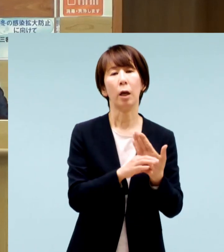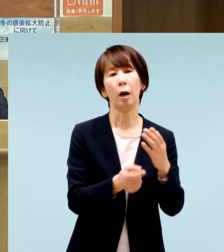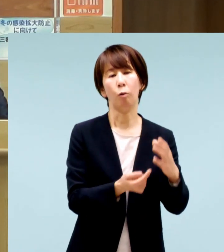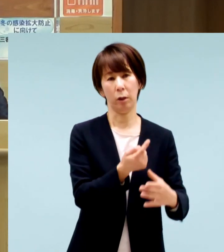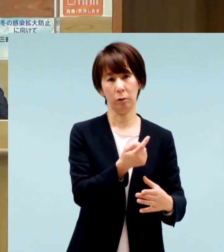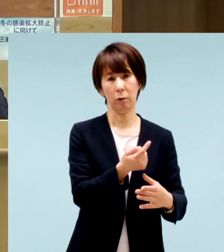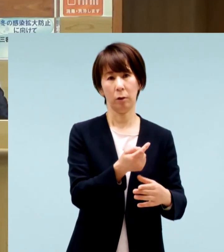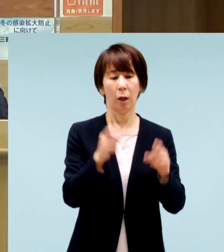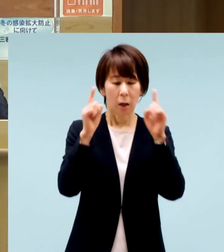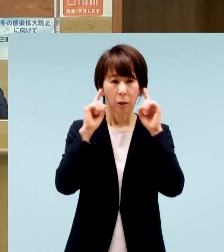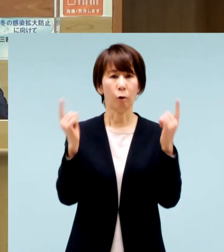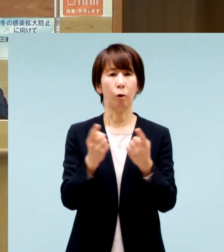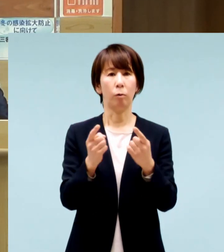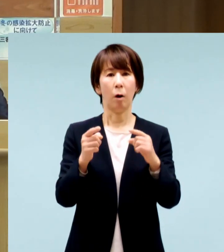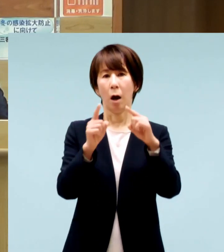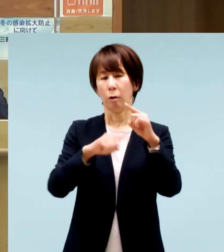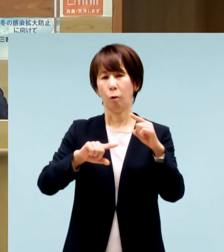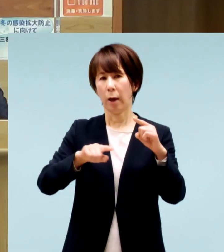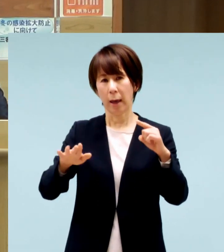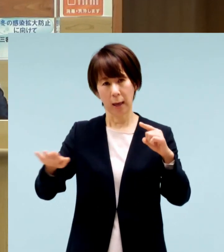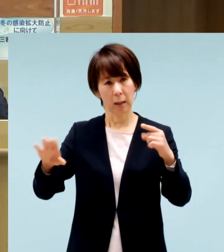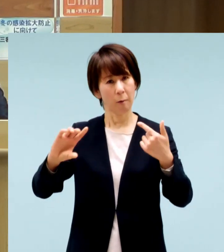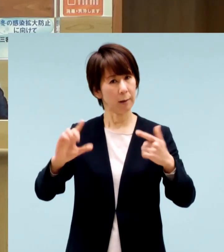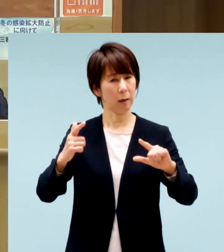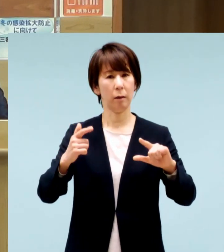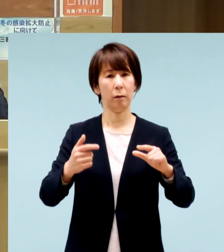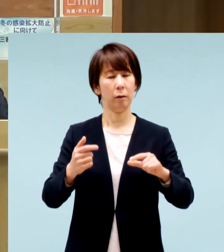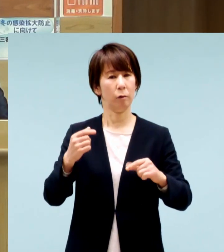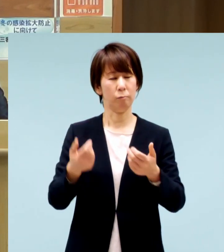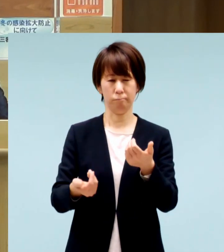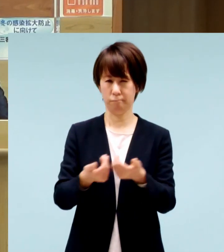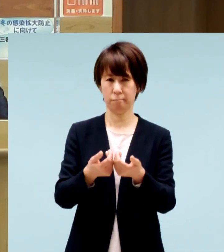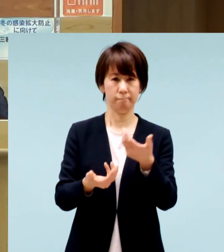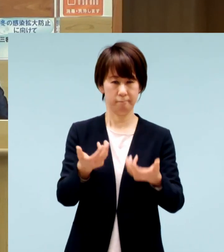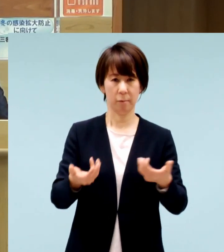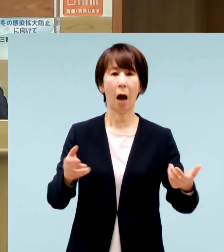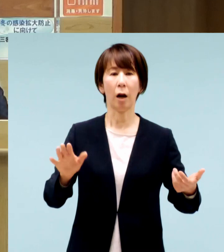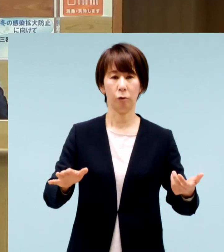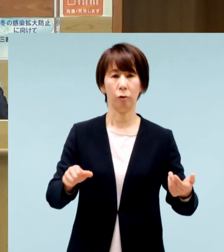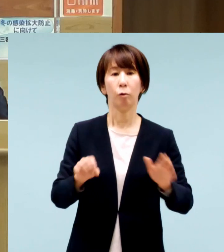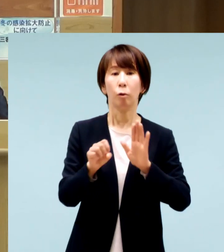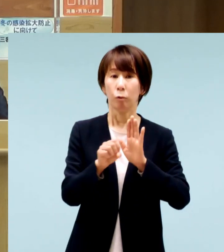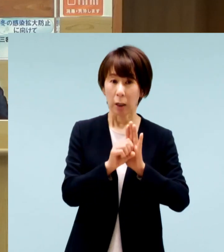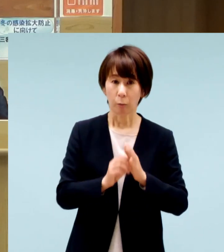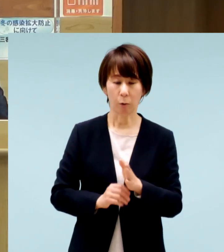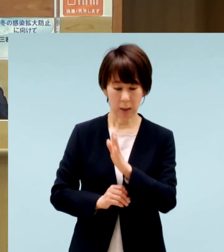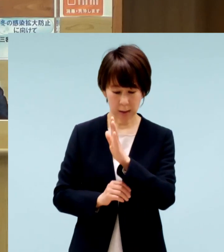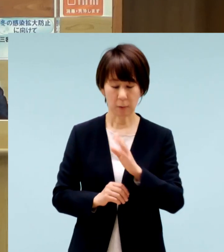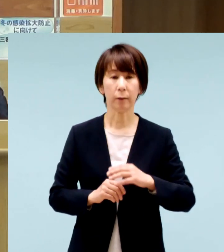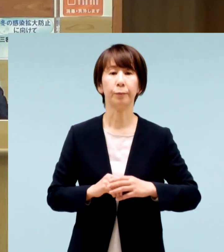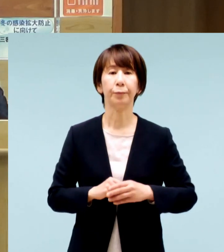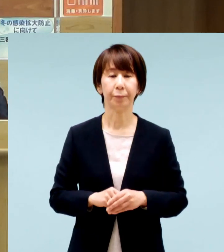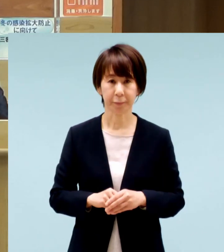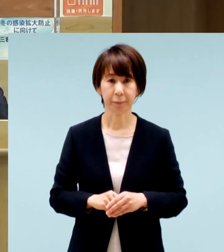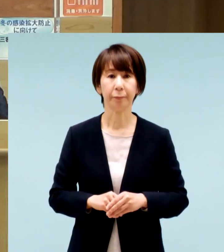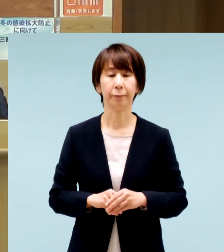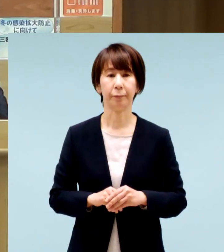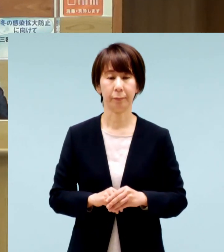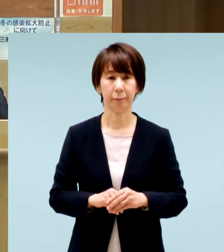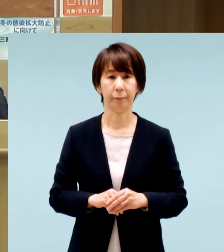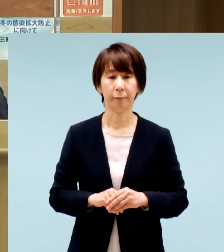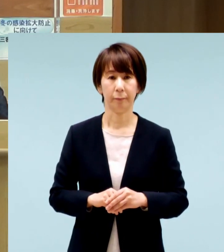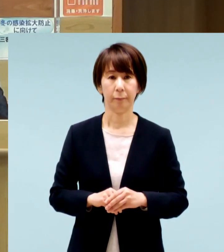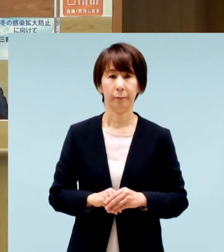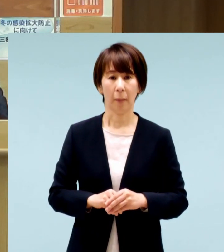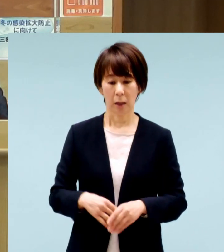が、まあ、そのこの政府のこの対策について知事 の、あのご所感をお願いします。 まあ、与党の各党の中でも、まあ、